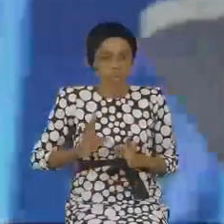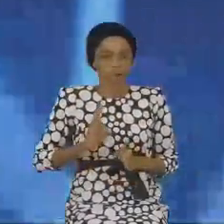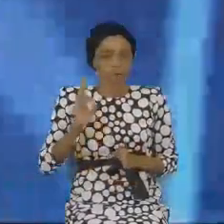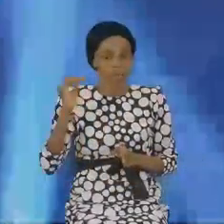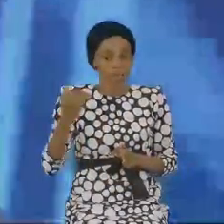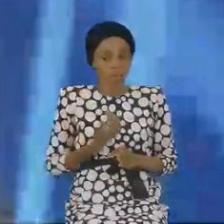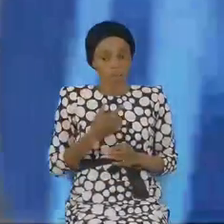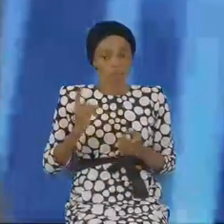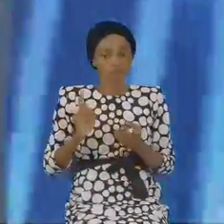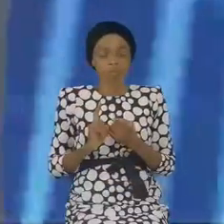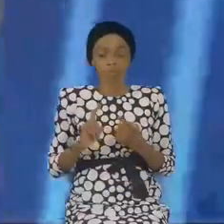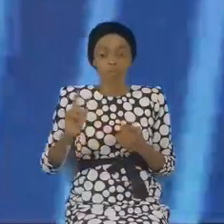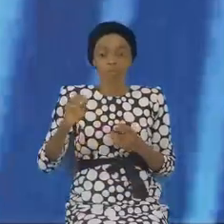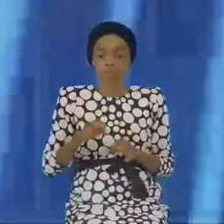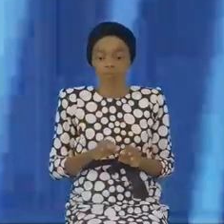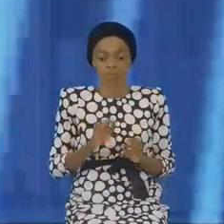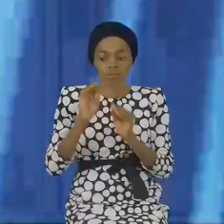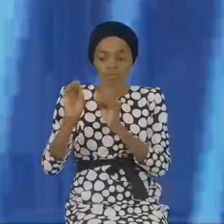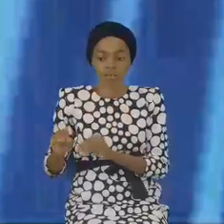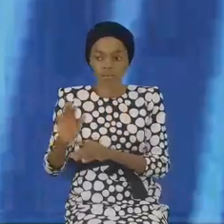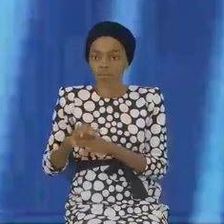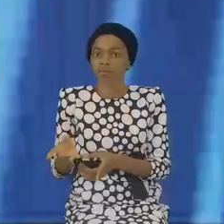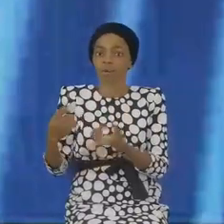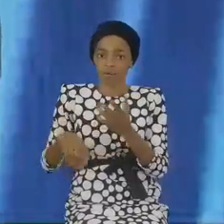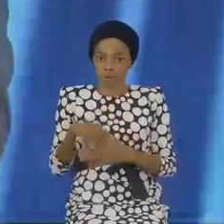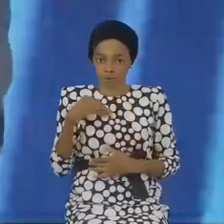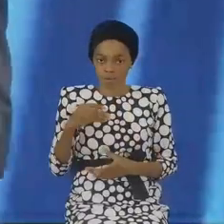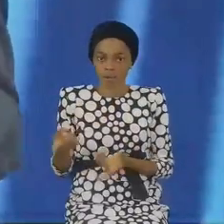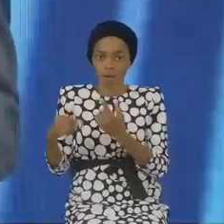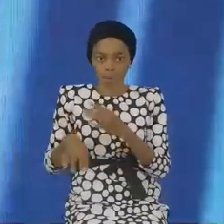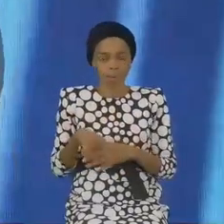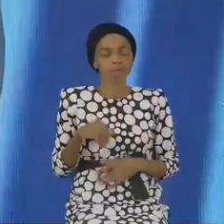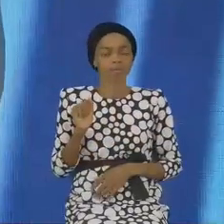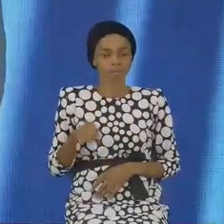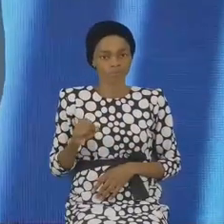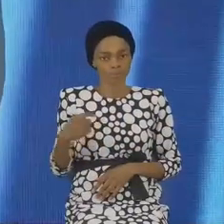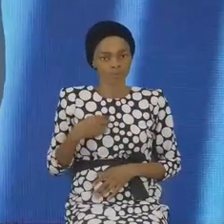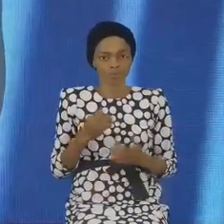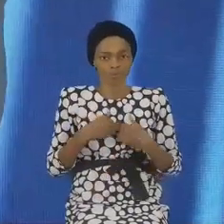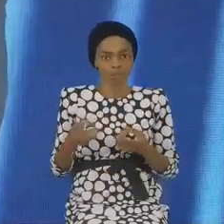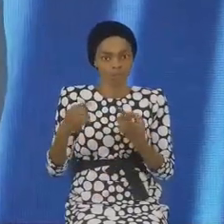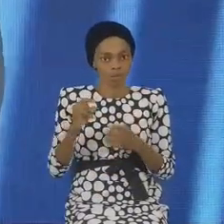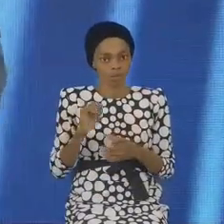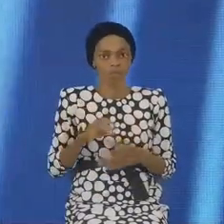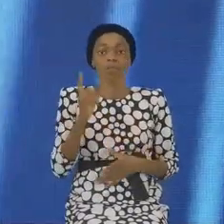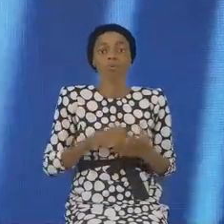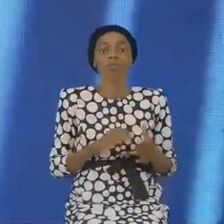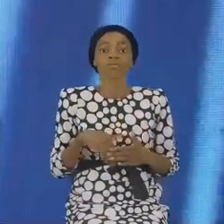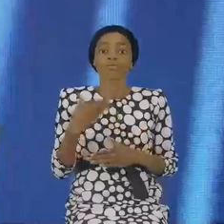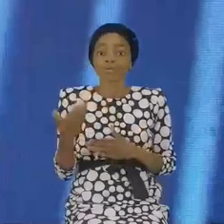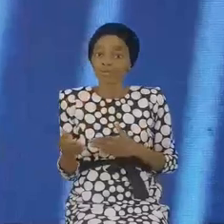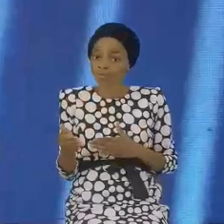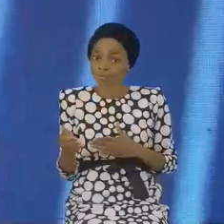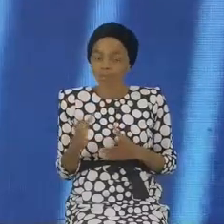seulement installer nos plantes, nos tentes, sortez. Nous sommes sortis, dites-nous la suite. Hein? Et dans le